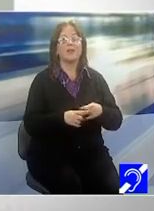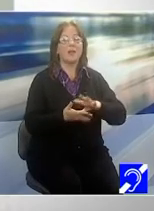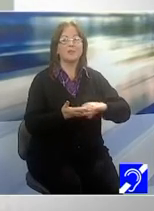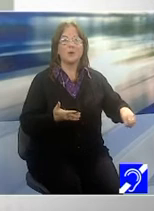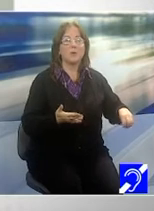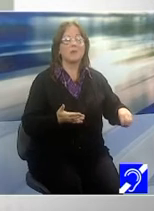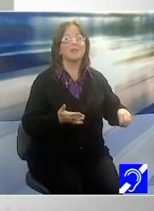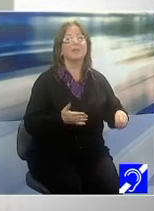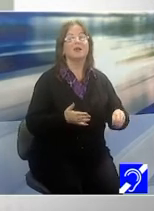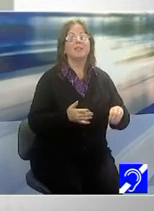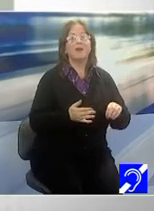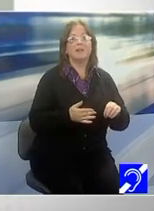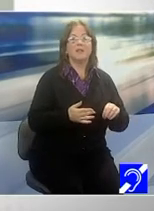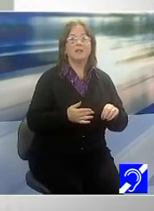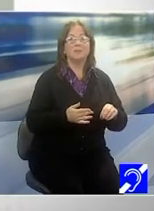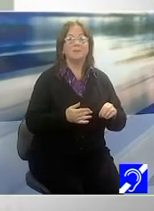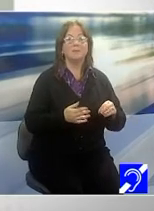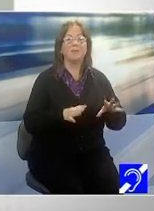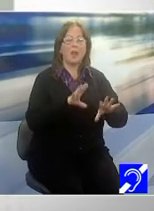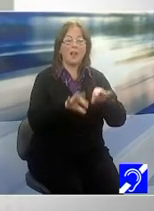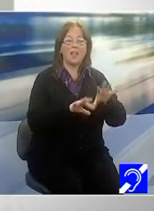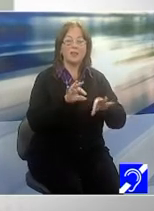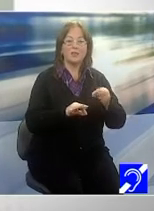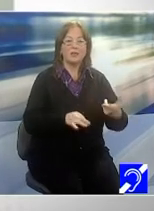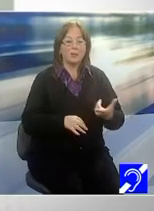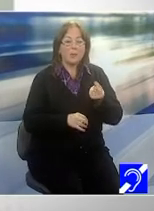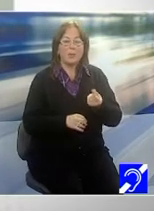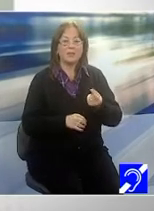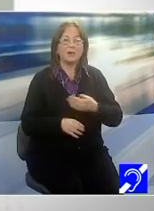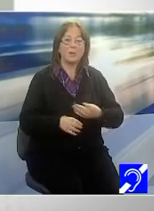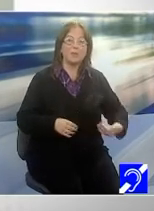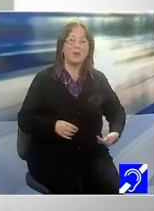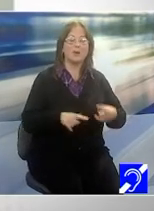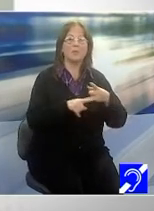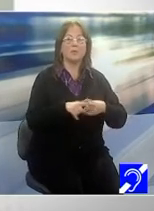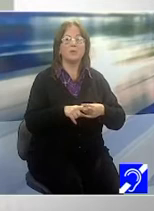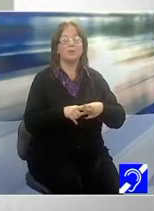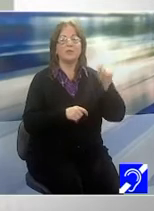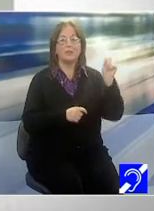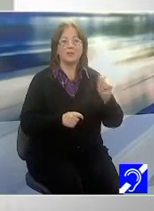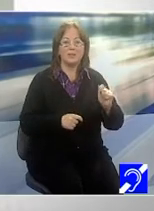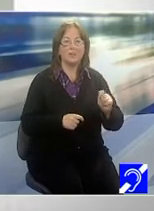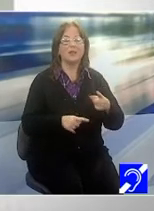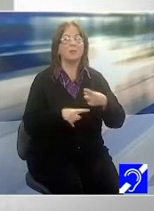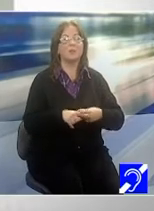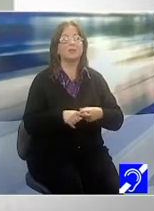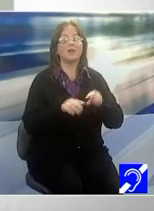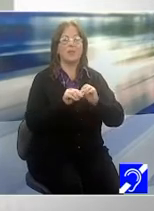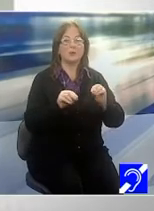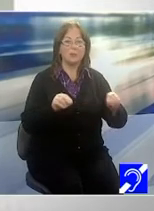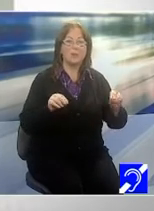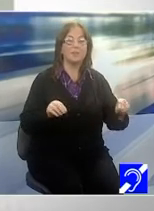alegerilor. Vine și cu îmbunătățiri la transporturi și educație. Vă propun să vedem care sunt punctele